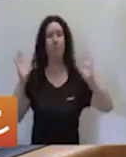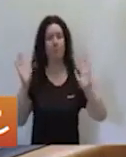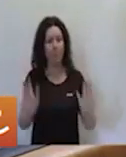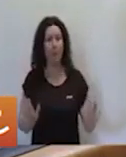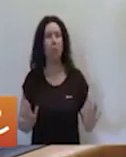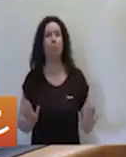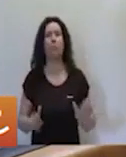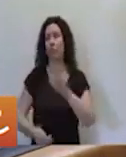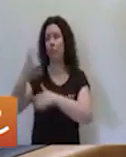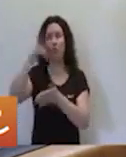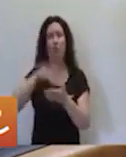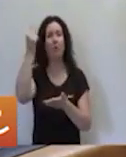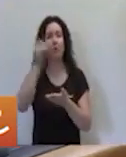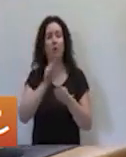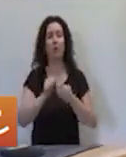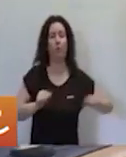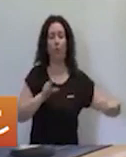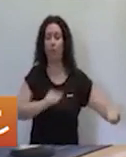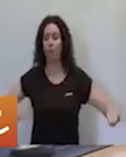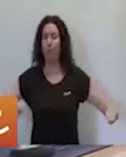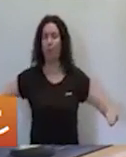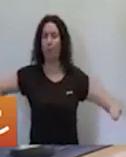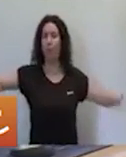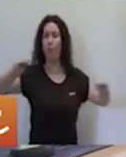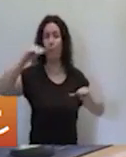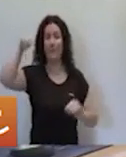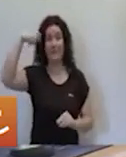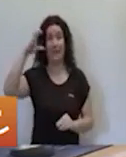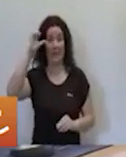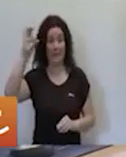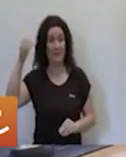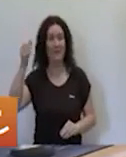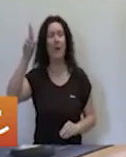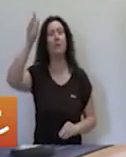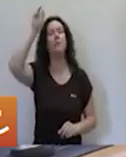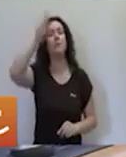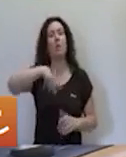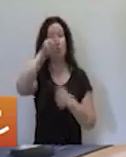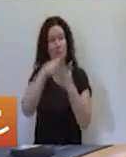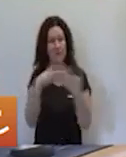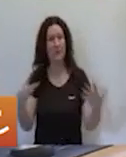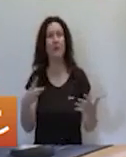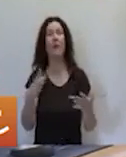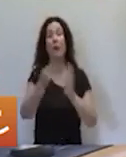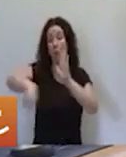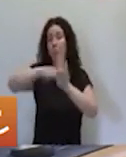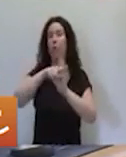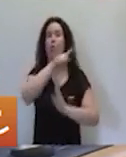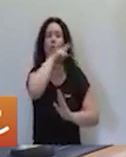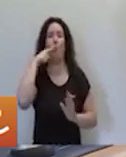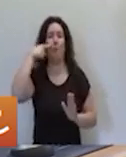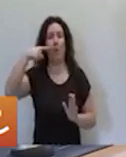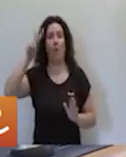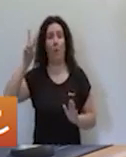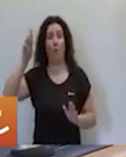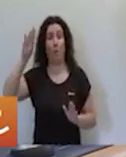s'estaven desviant aquests diners, resulta que el president César Sánchez, any 2006, any 2007, doncs apareix en la Gürtel, no? En el sumari de la Gürtel,